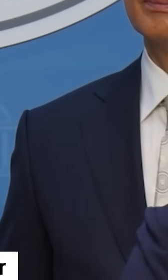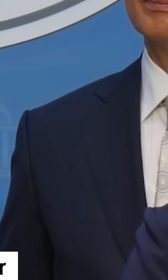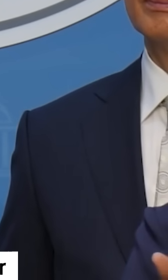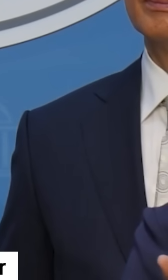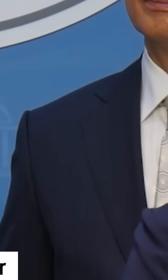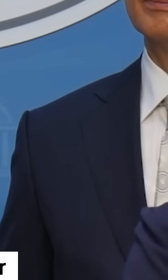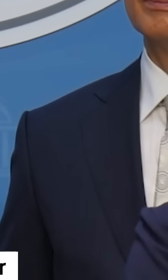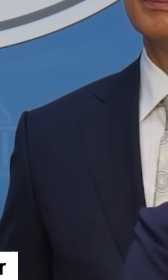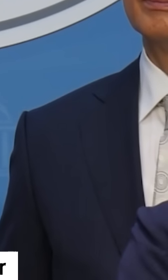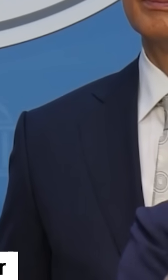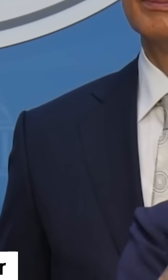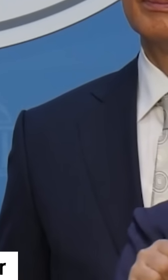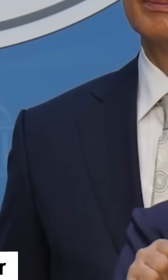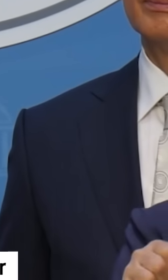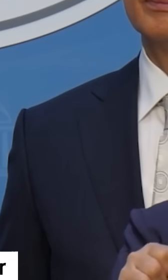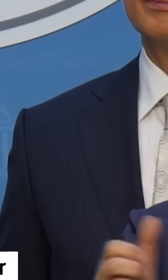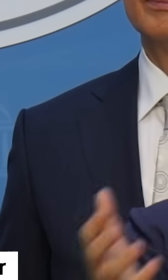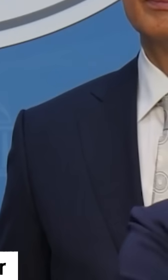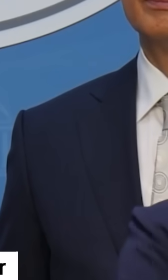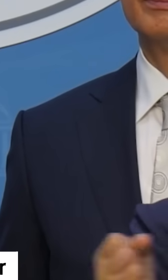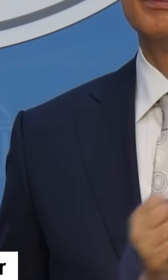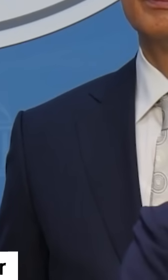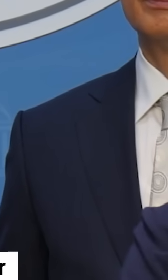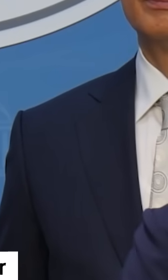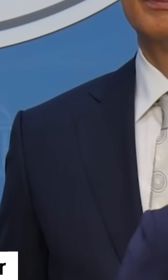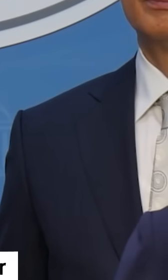밥그릇을 부서뜨리고 빼앗고 있습니다.